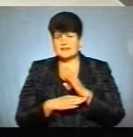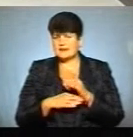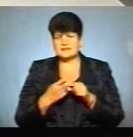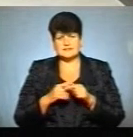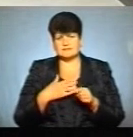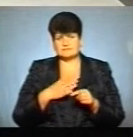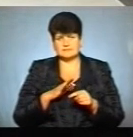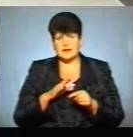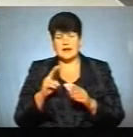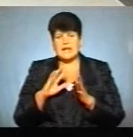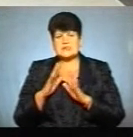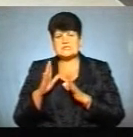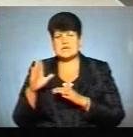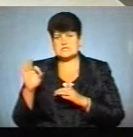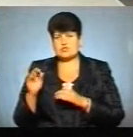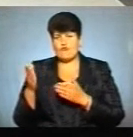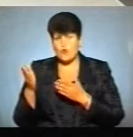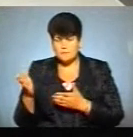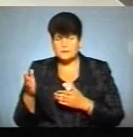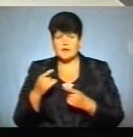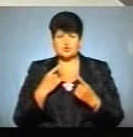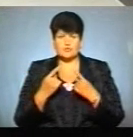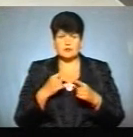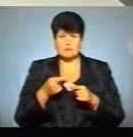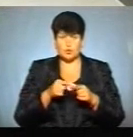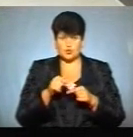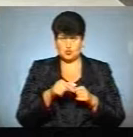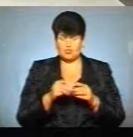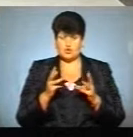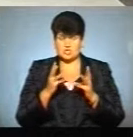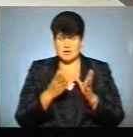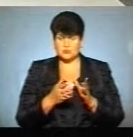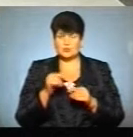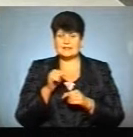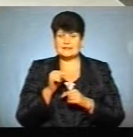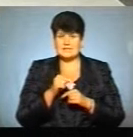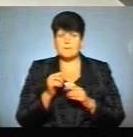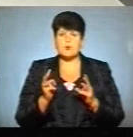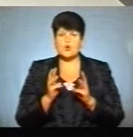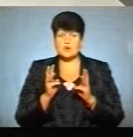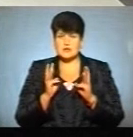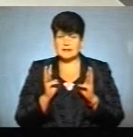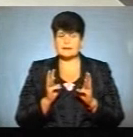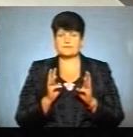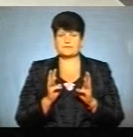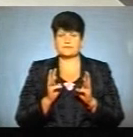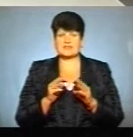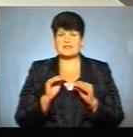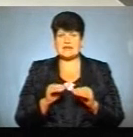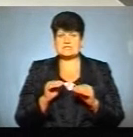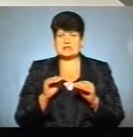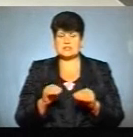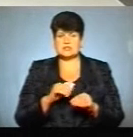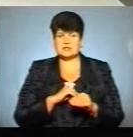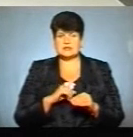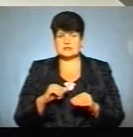лісництва. І якщо говорити саме про цю пожежу, там горіли насадження самосів,